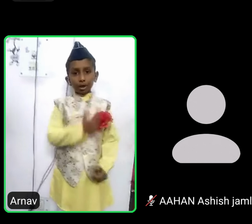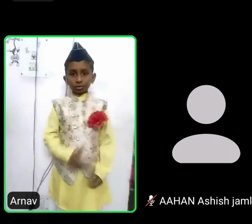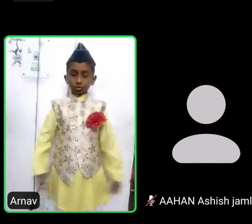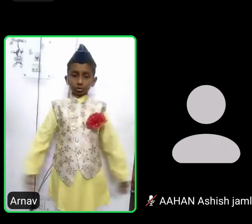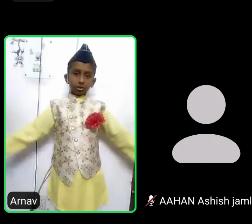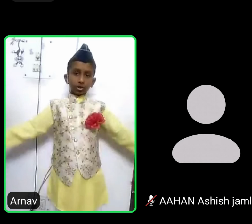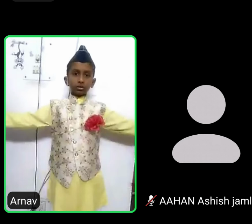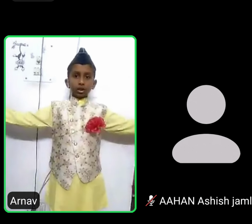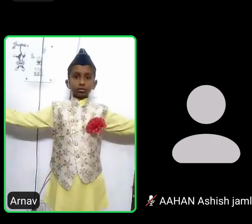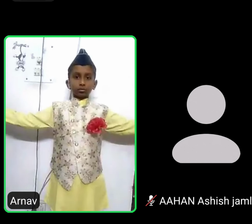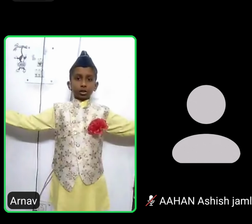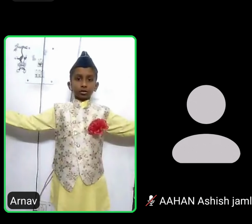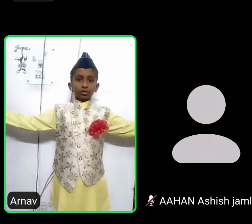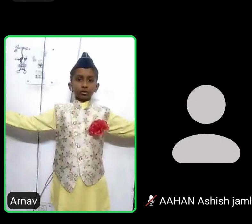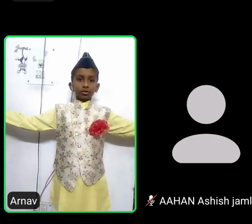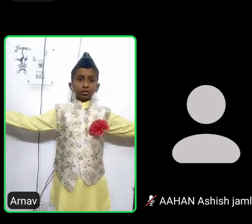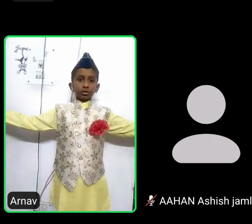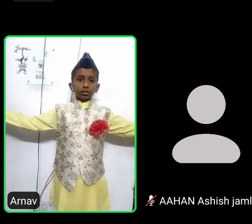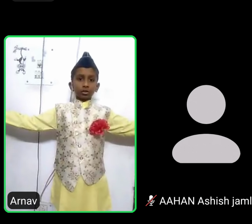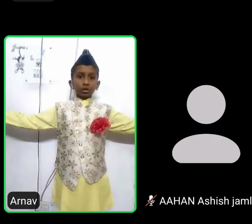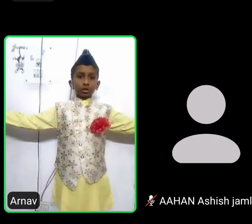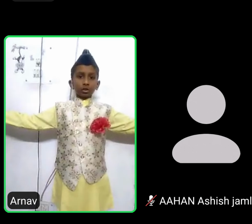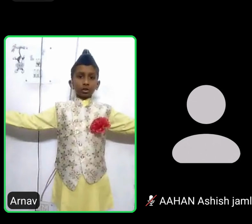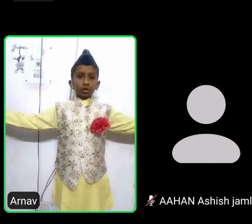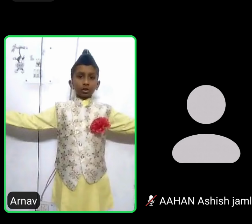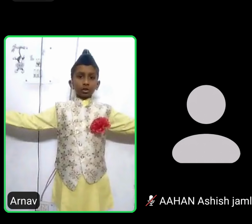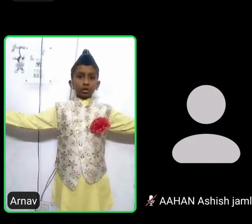हम बच्चों के तन.